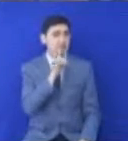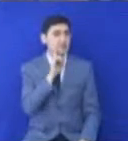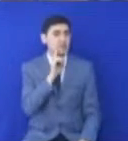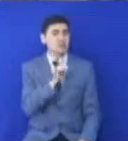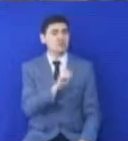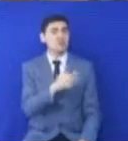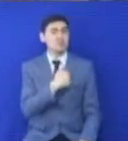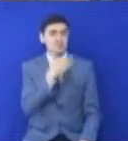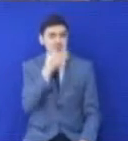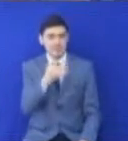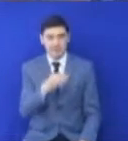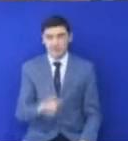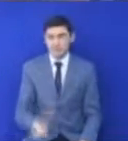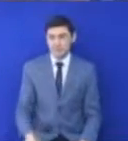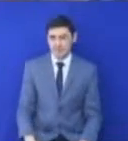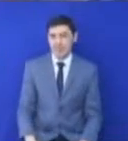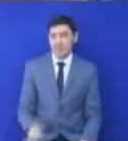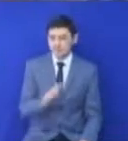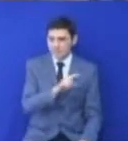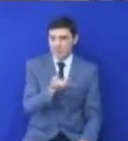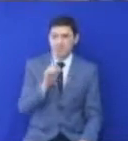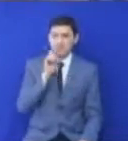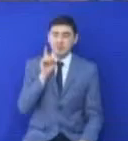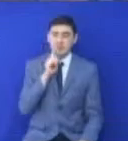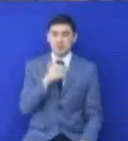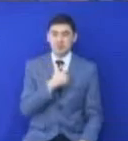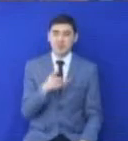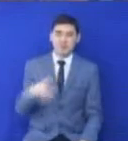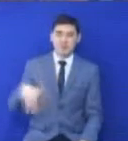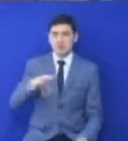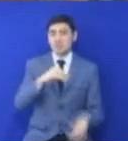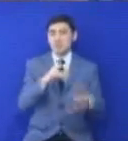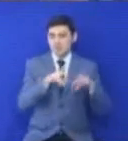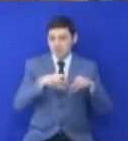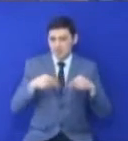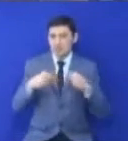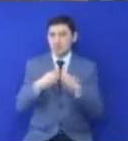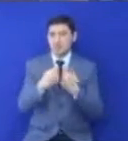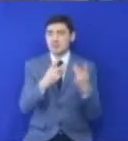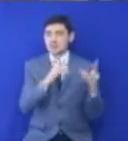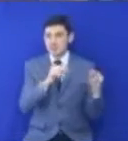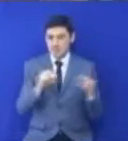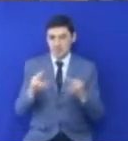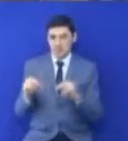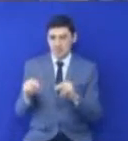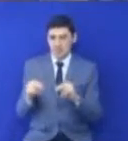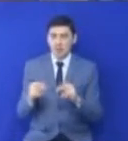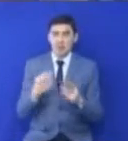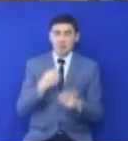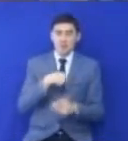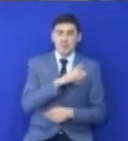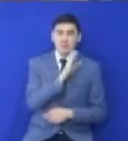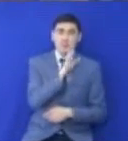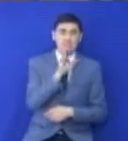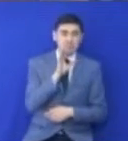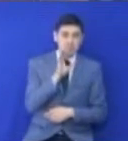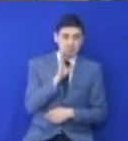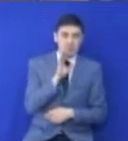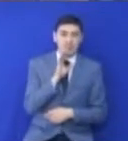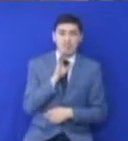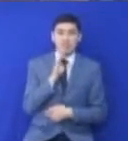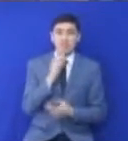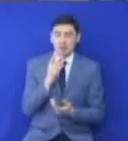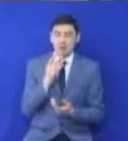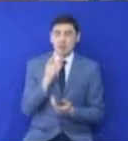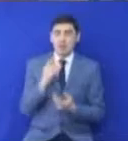Жастарға енді бақыт тілейм. Міне бізден кейінгі жас аналарға балалары жақсы